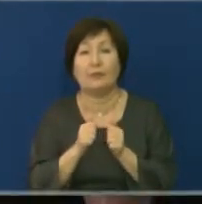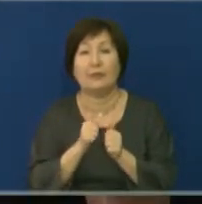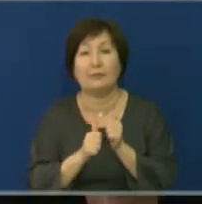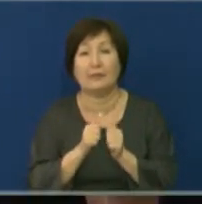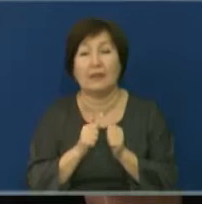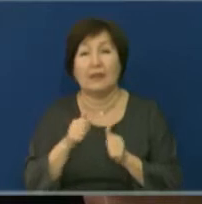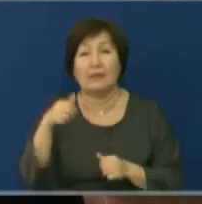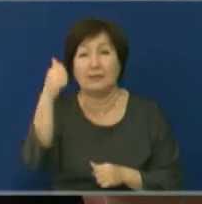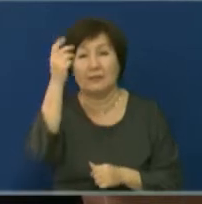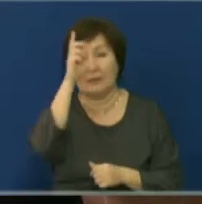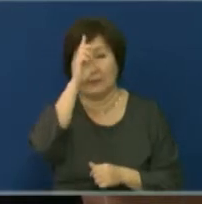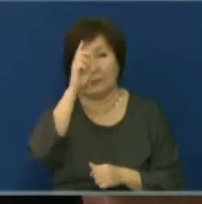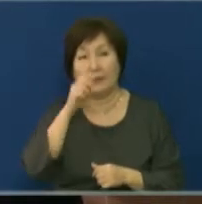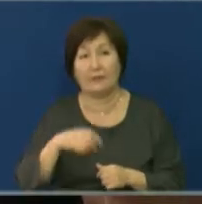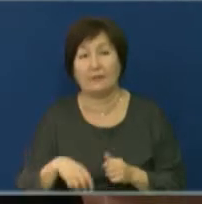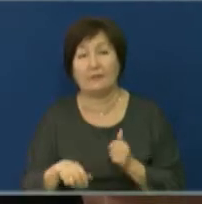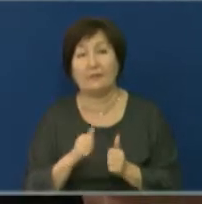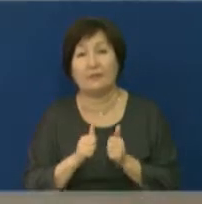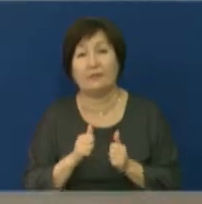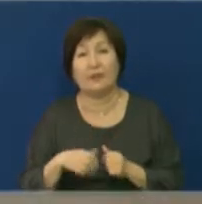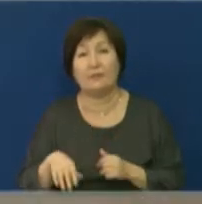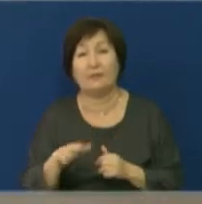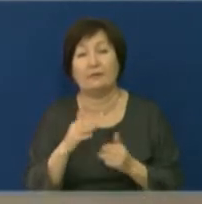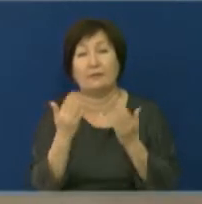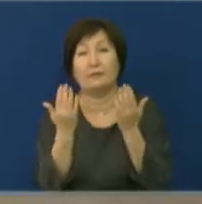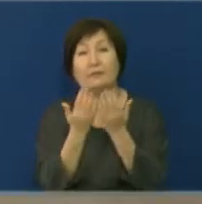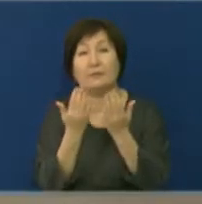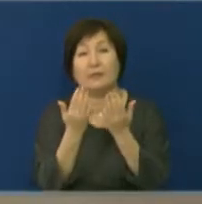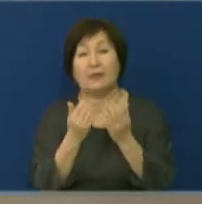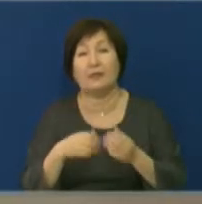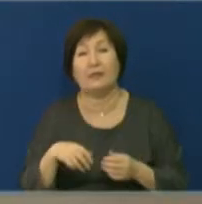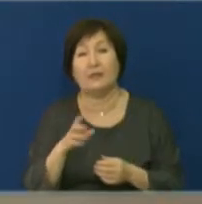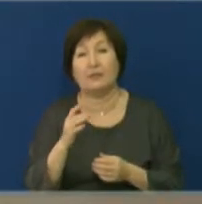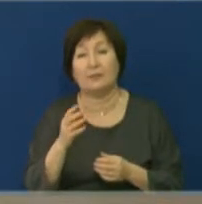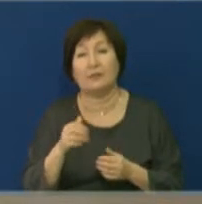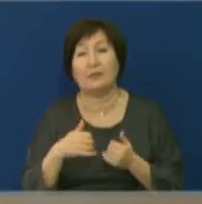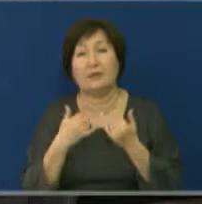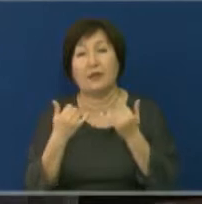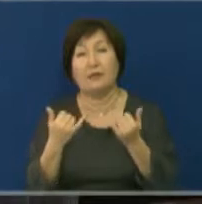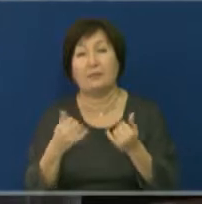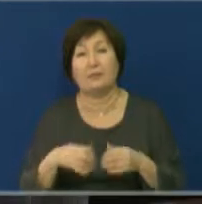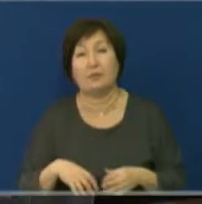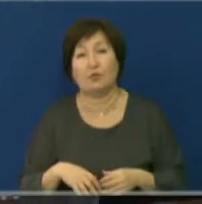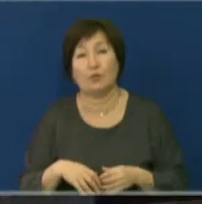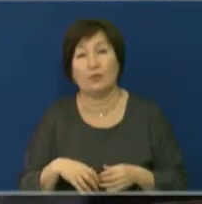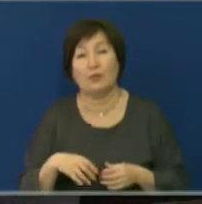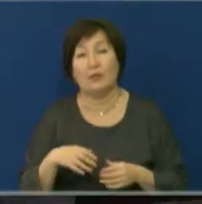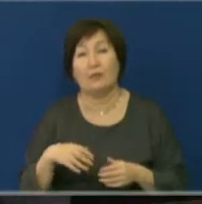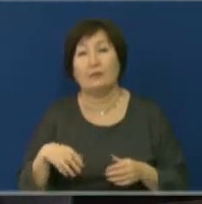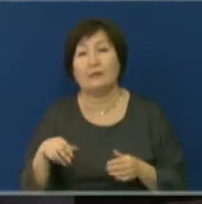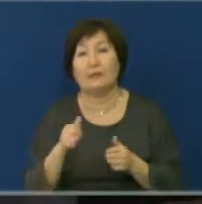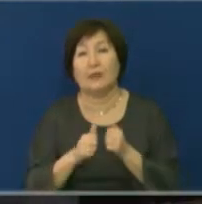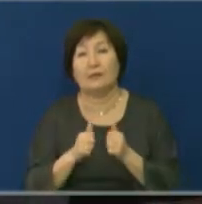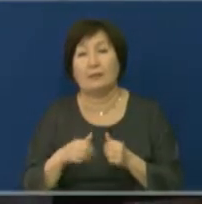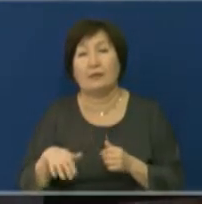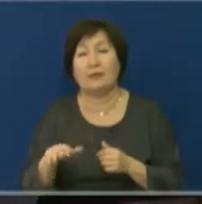имени выдающегося театрального критика, заслуженного деятеля Казахстана Шербека Сыгая. В фестивале участвовали 15 театров из разных областей. Среди